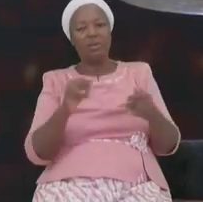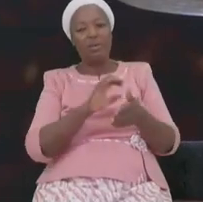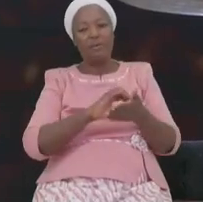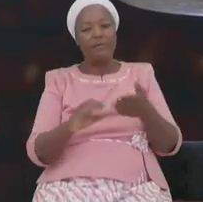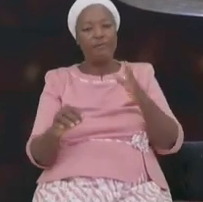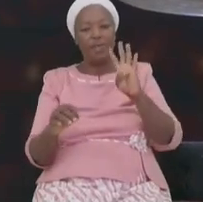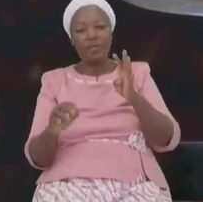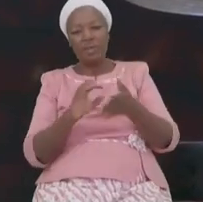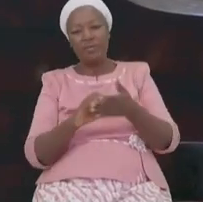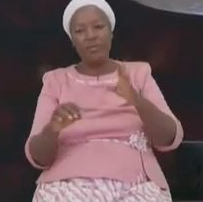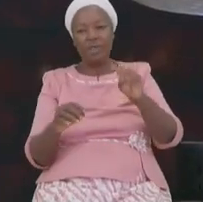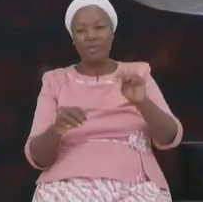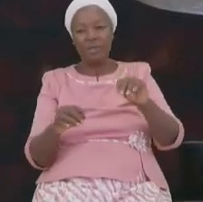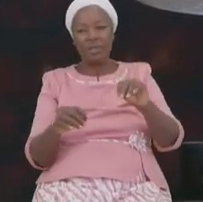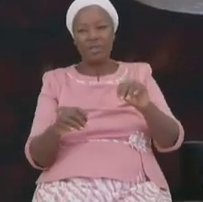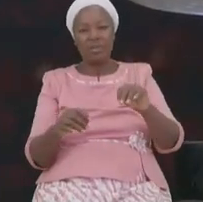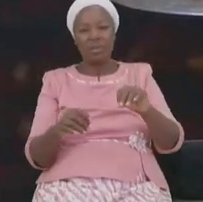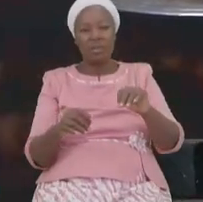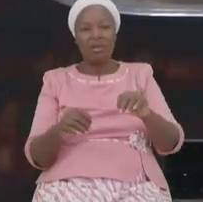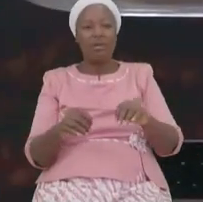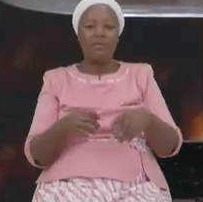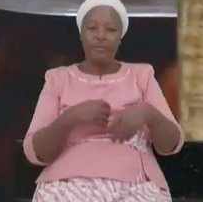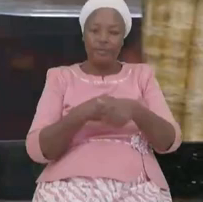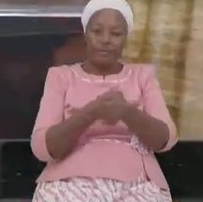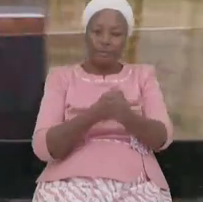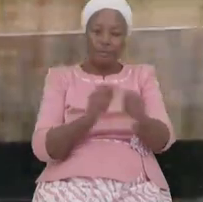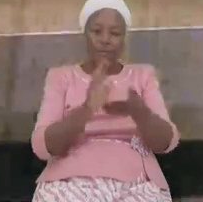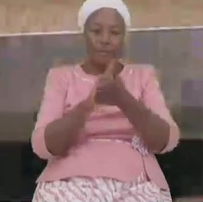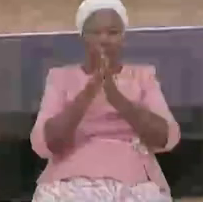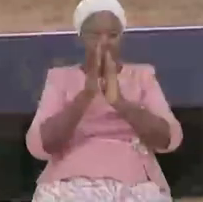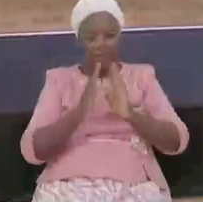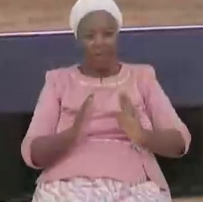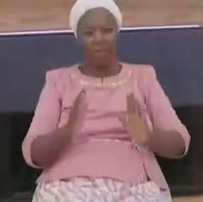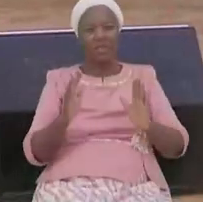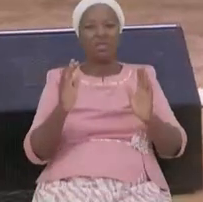Verset 14, recherchez la paix avec tous.